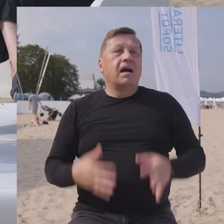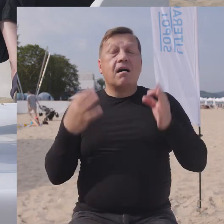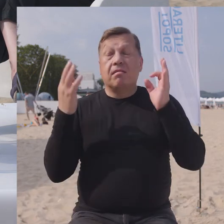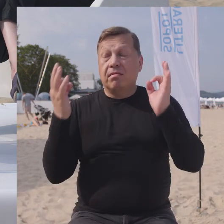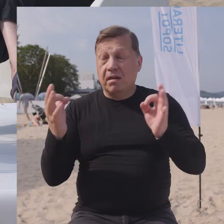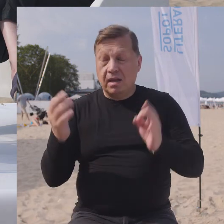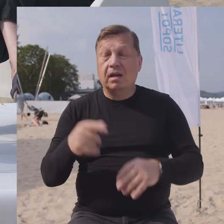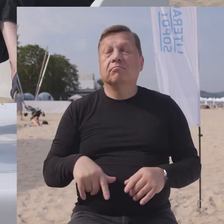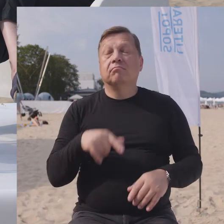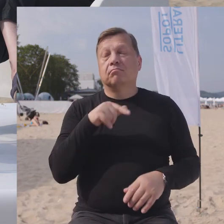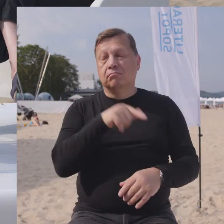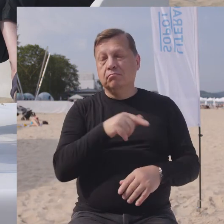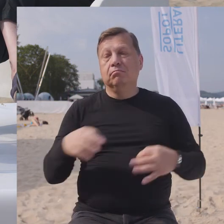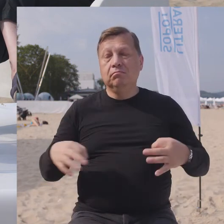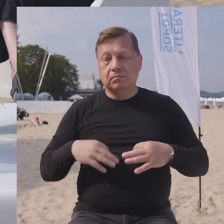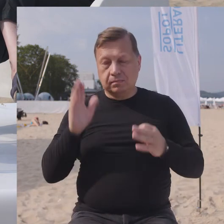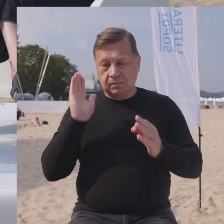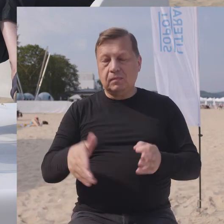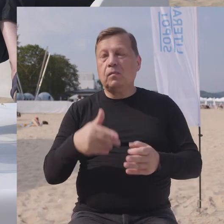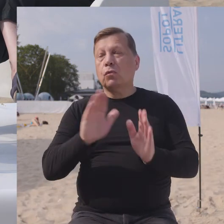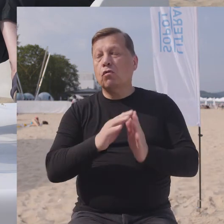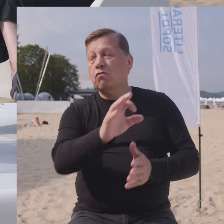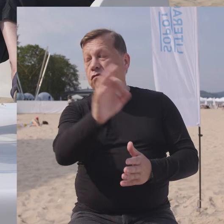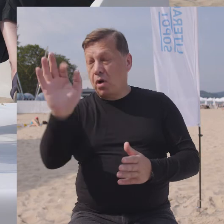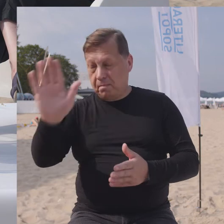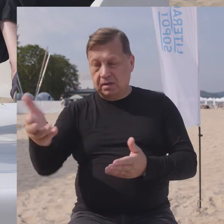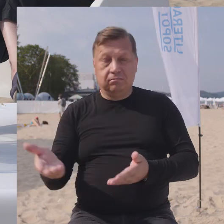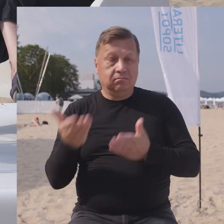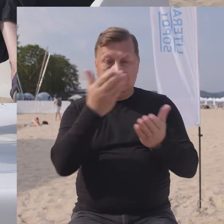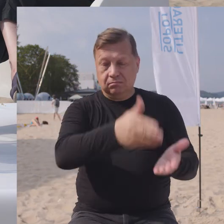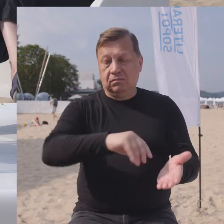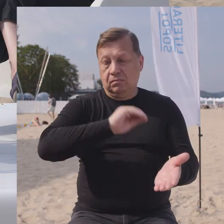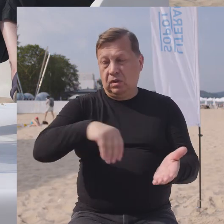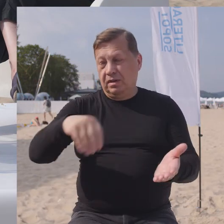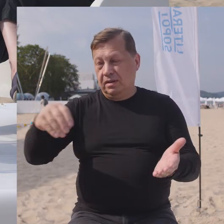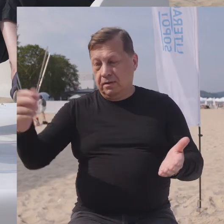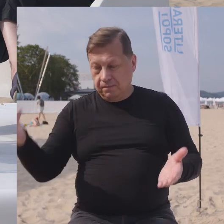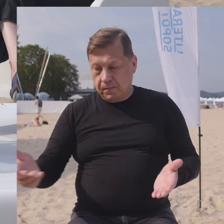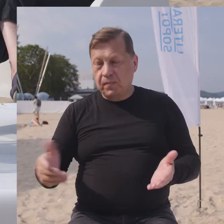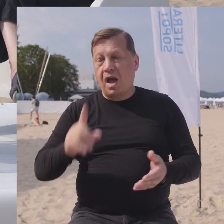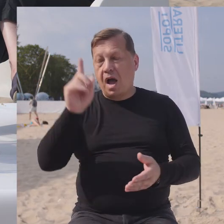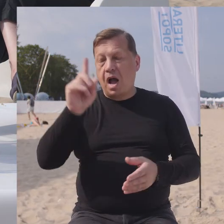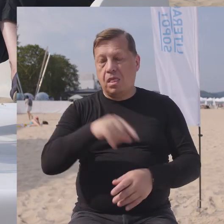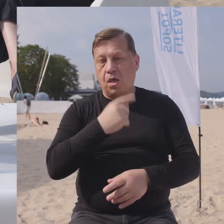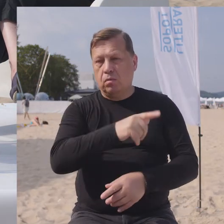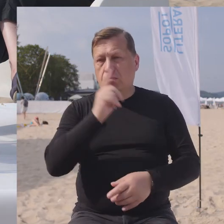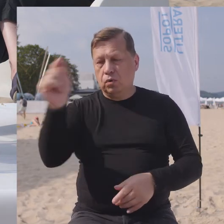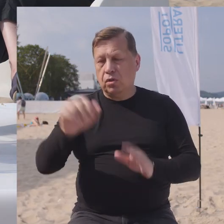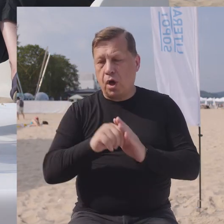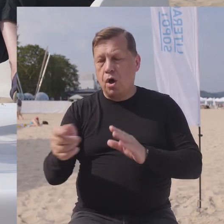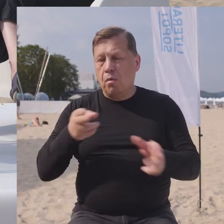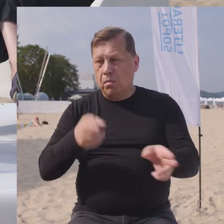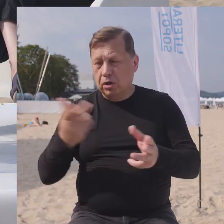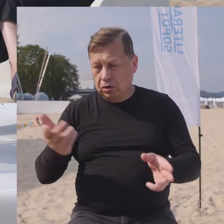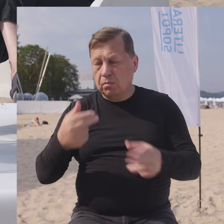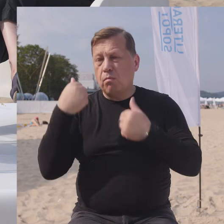podpisy, autografy, których Sylwia udzieli, ale pamiętajmy, że wkrótce ma pociąg, więc to będzie tempo ekspresowe. No bo wraca do